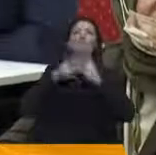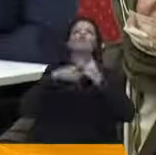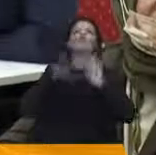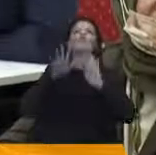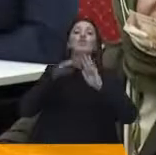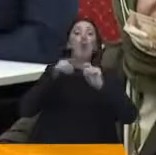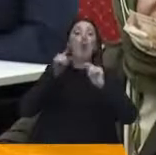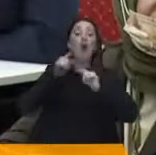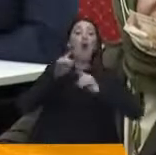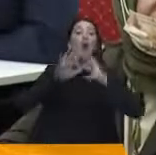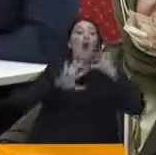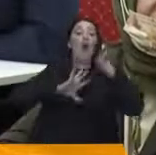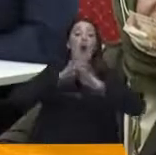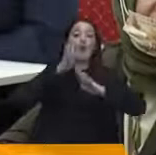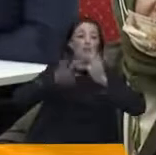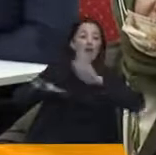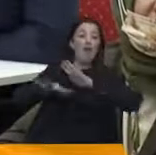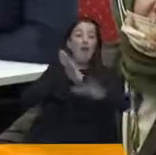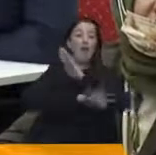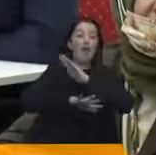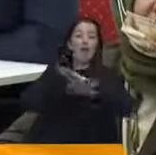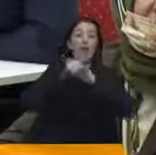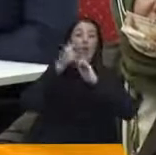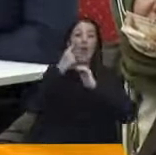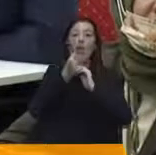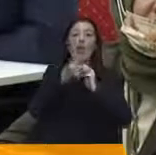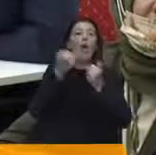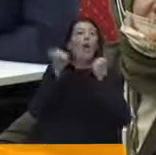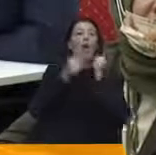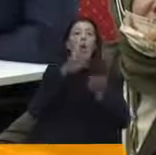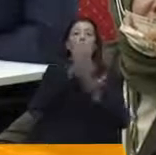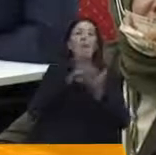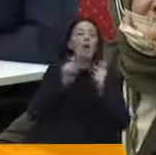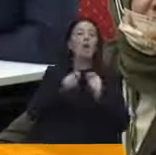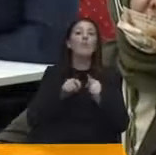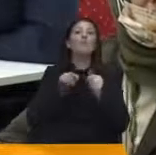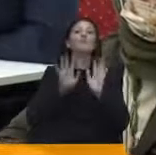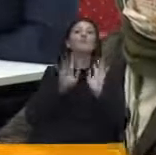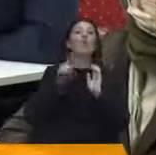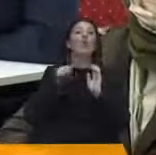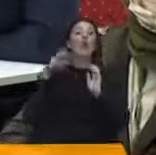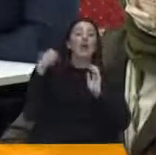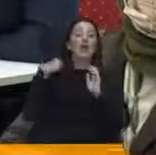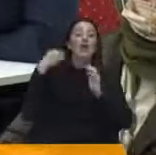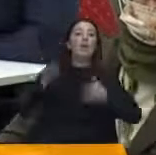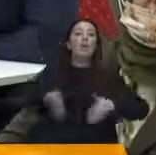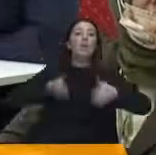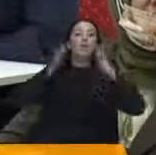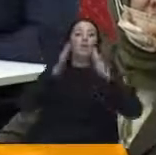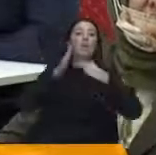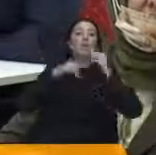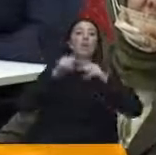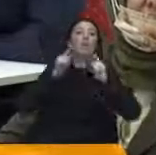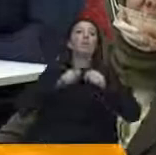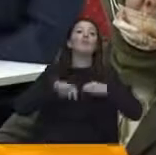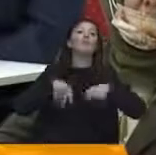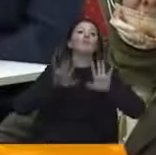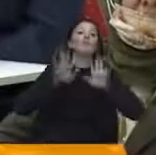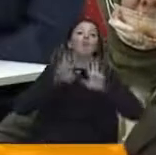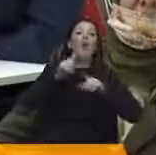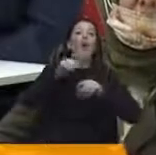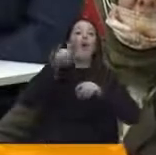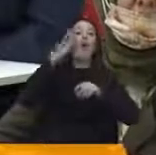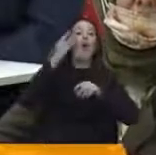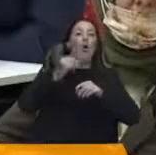yeraltı otoparkı kesinlikle yapılmayacak. Oralara yeni bina kesinlikle yapılmayacak. Mevcut binalar